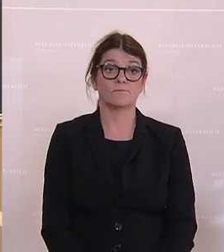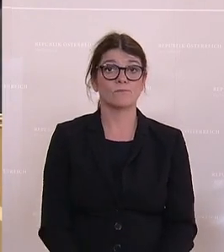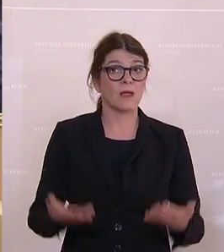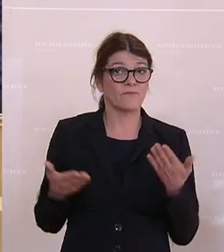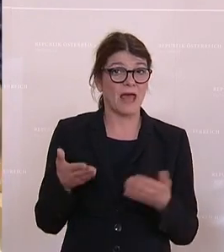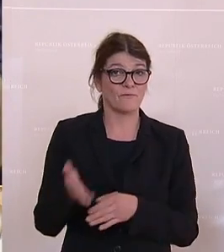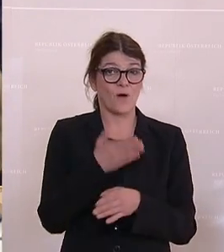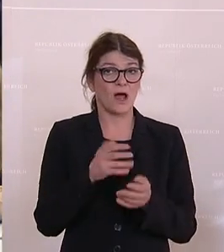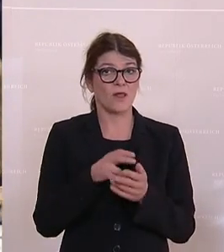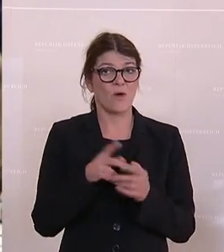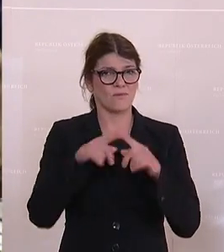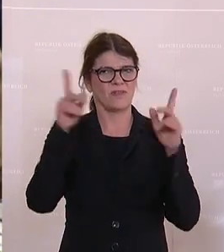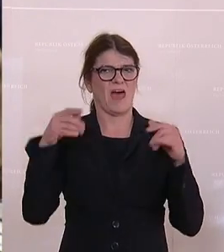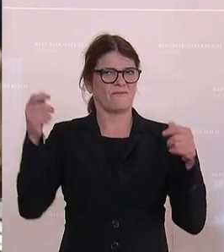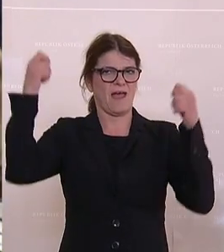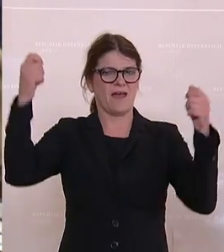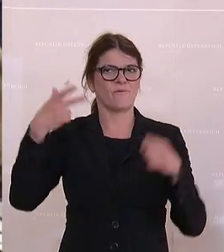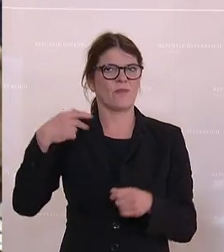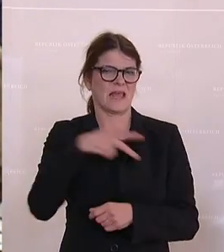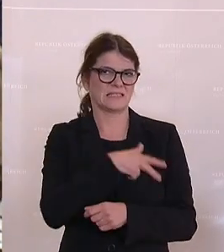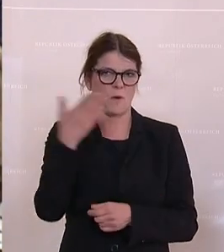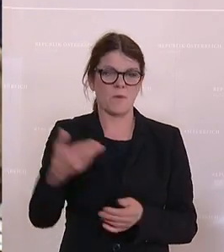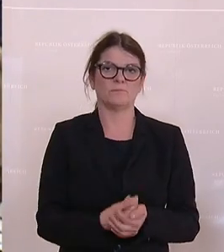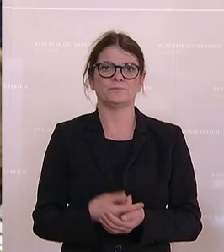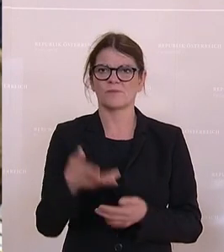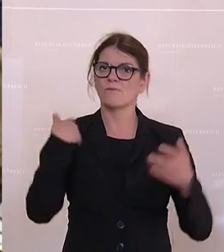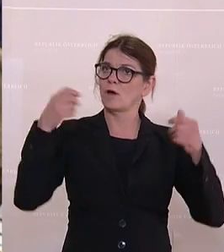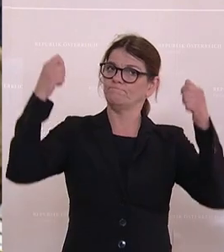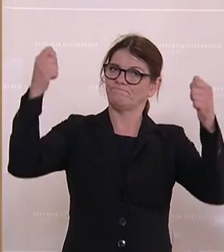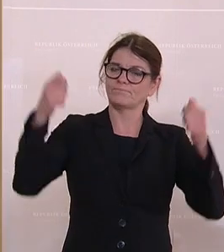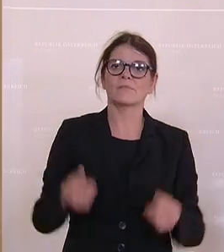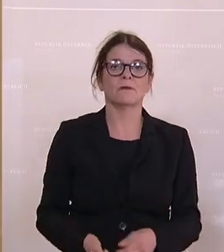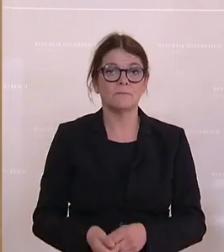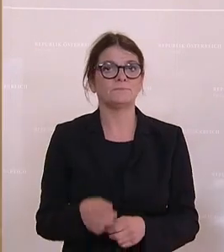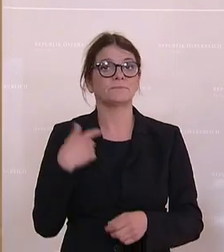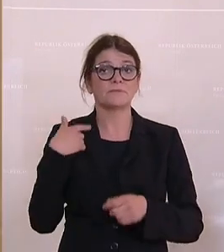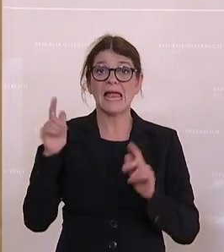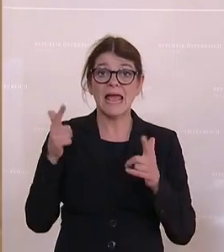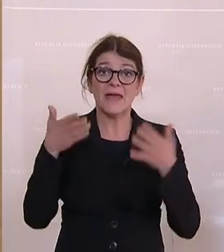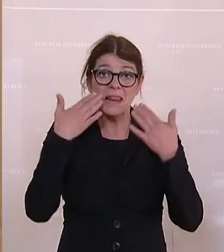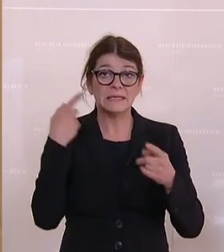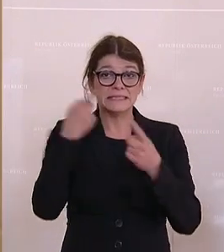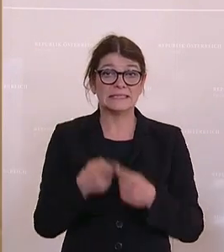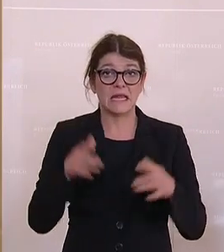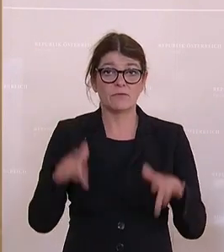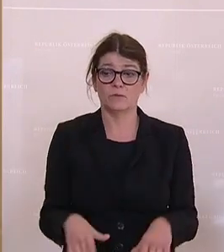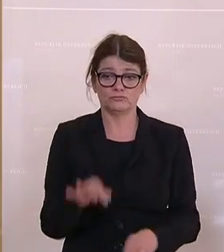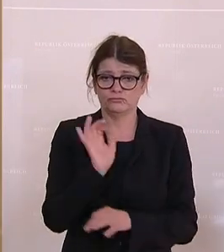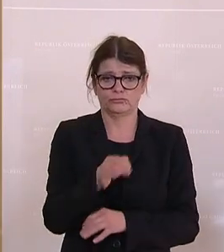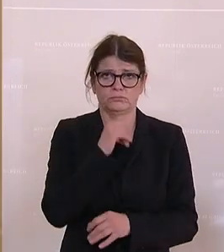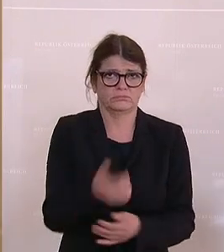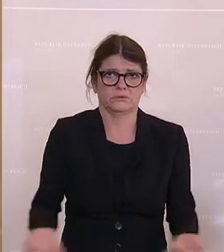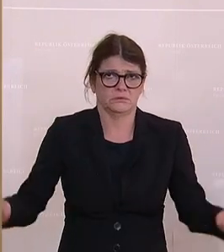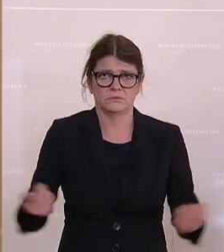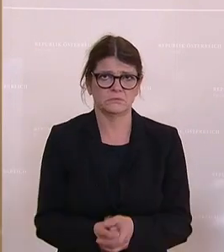Vielleicht vorher noch zu den Tafeln von der SPÖ. Ihr habt da vorher Tafeln hochgehalten, dass wir keine Klimaziele hätten. Das stimmt